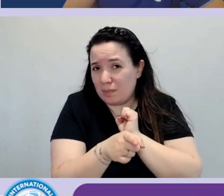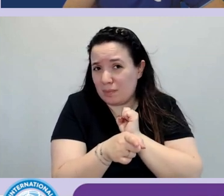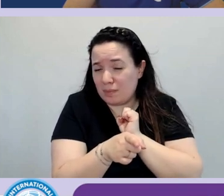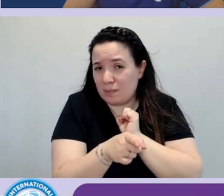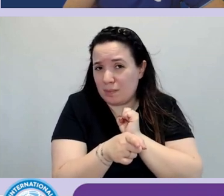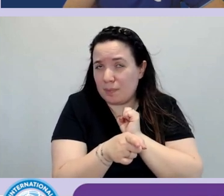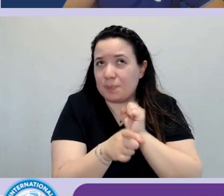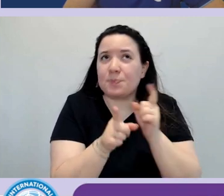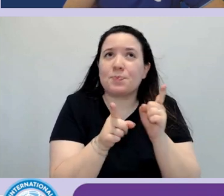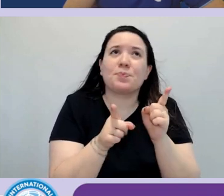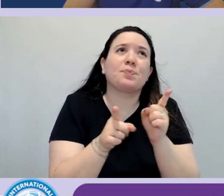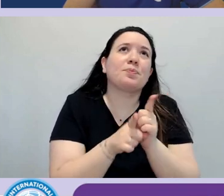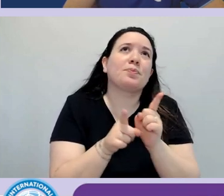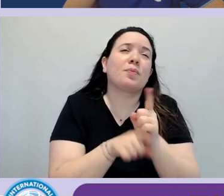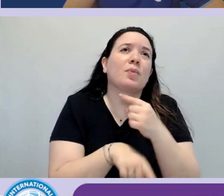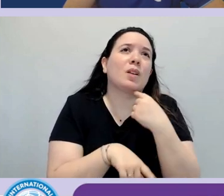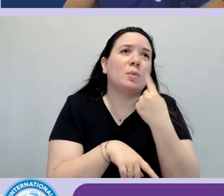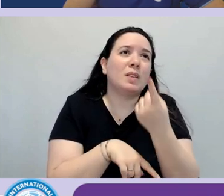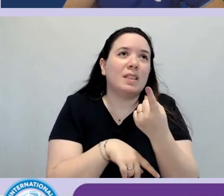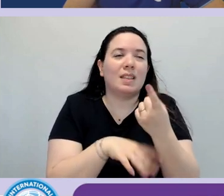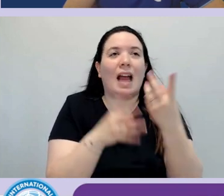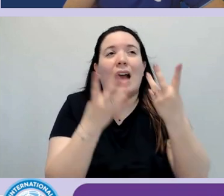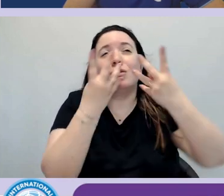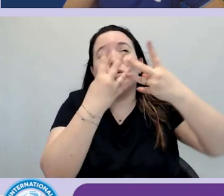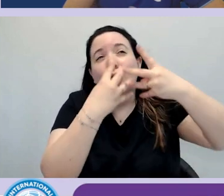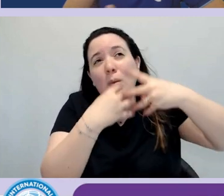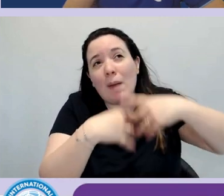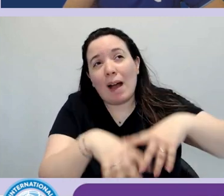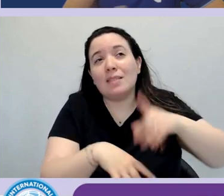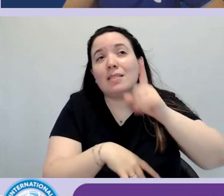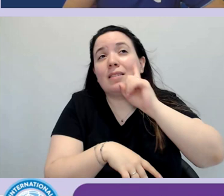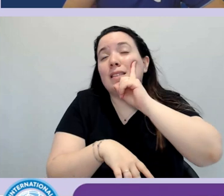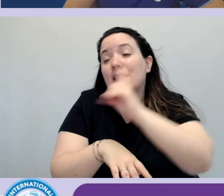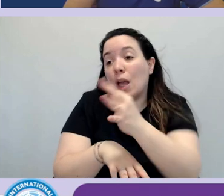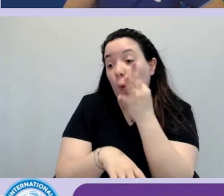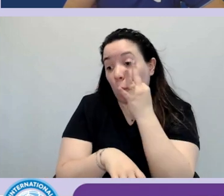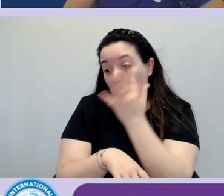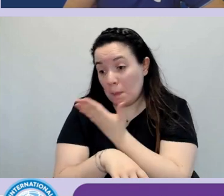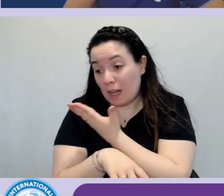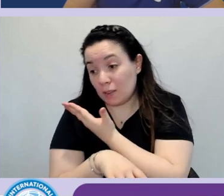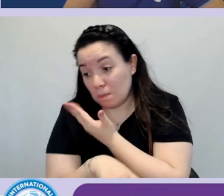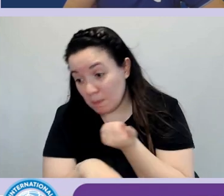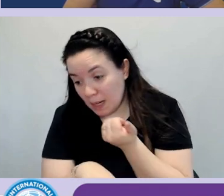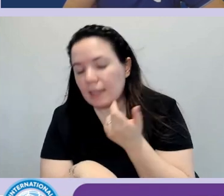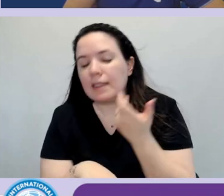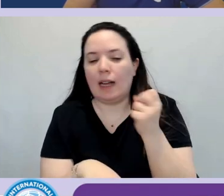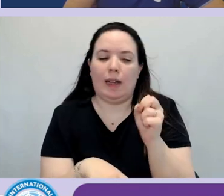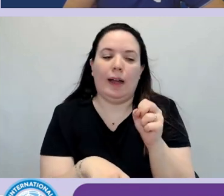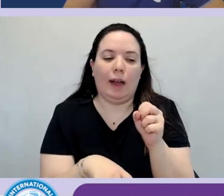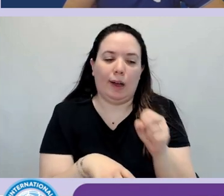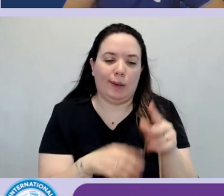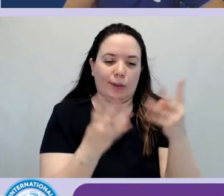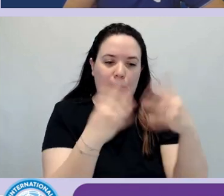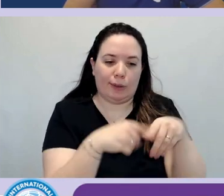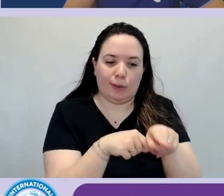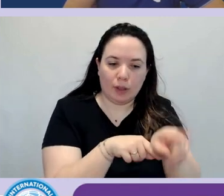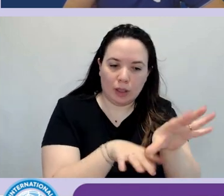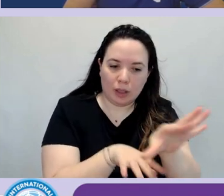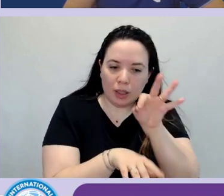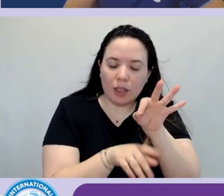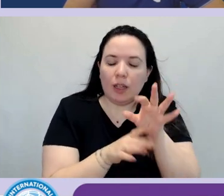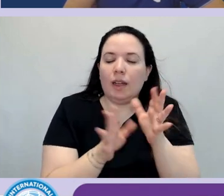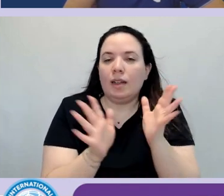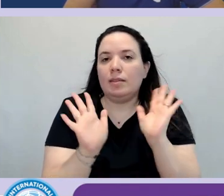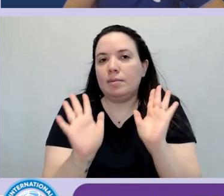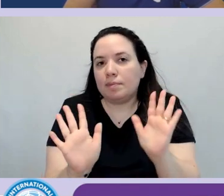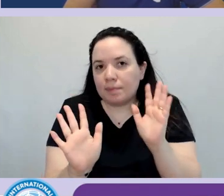utilizzare come dire In mancanza di di meglio ok ma dobbiamo sempre tener conto che